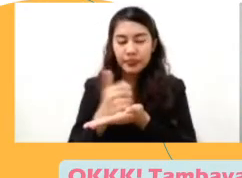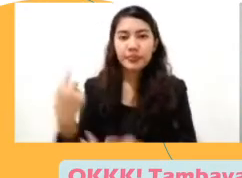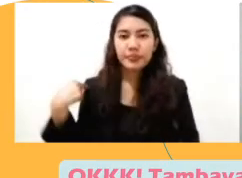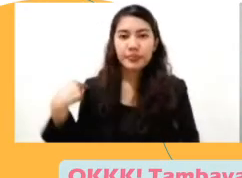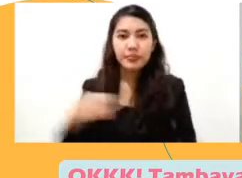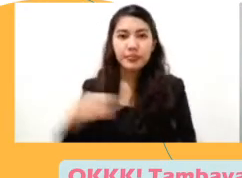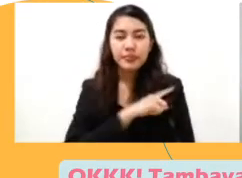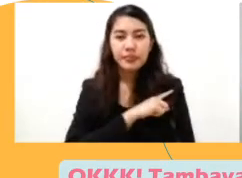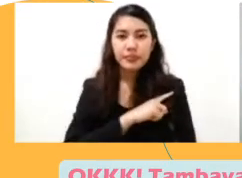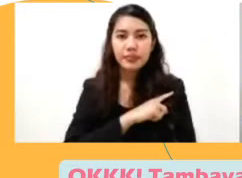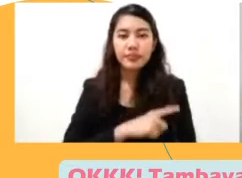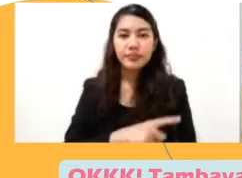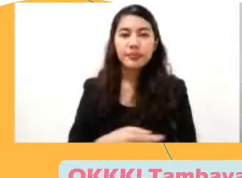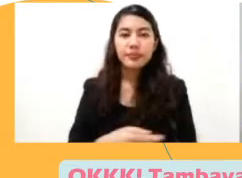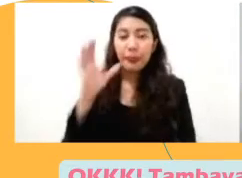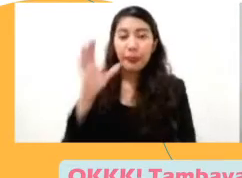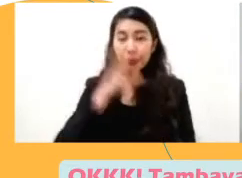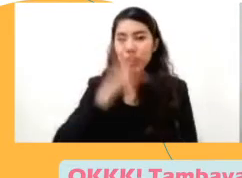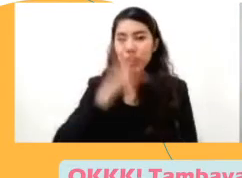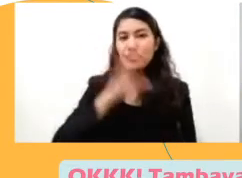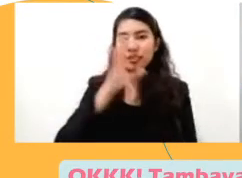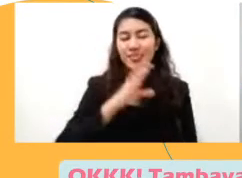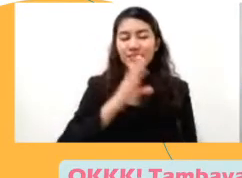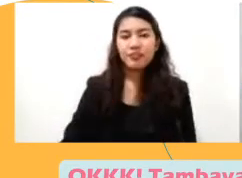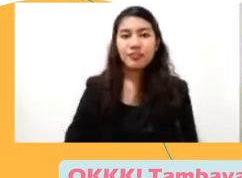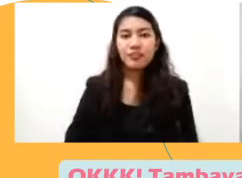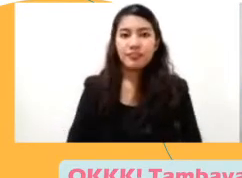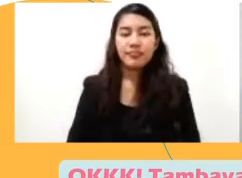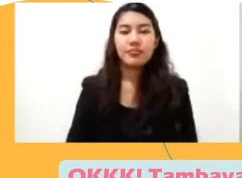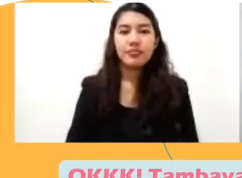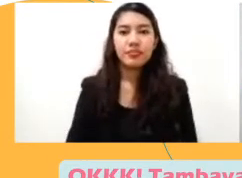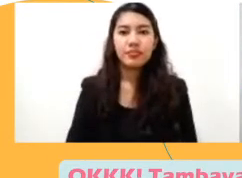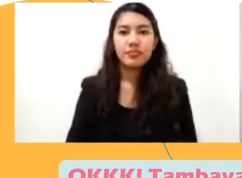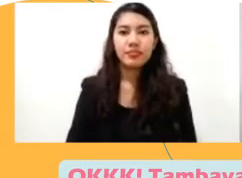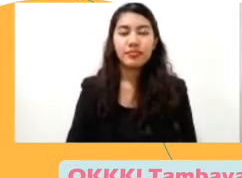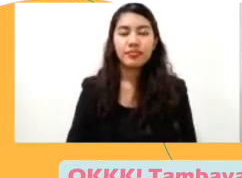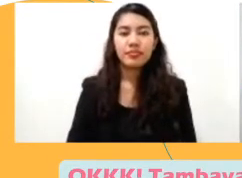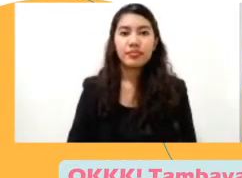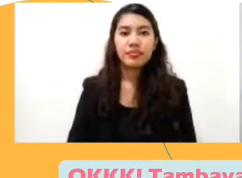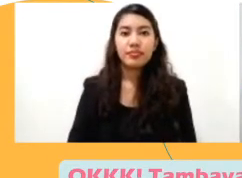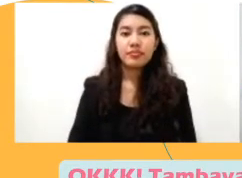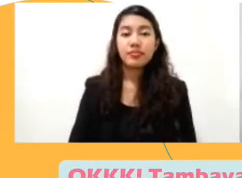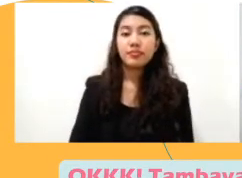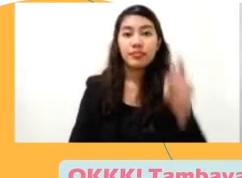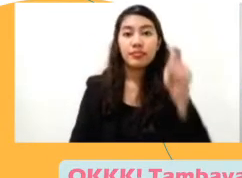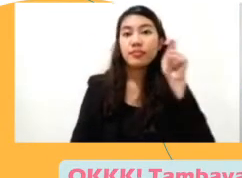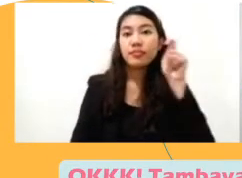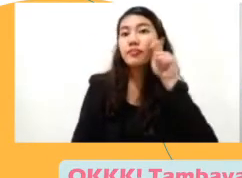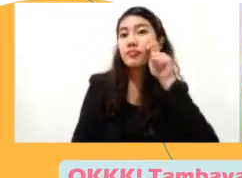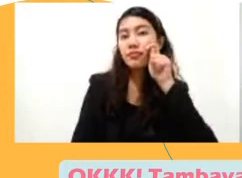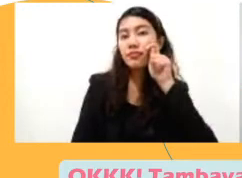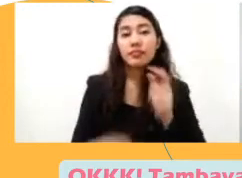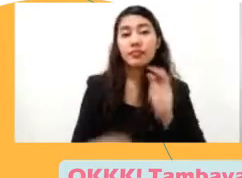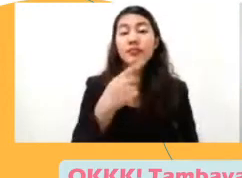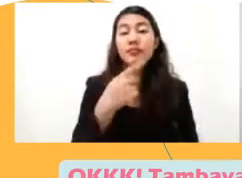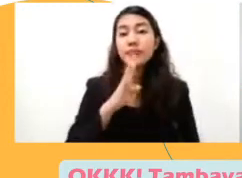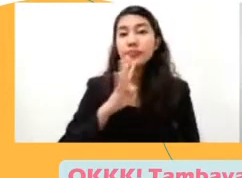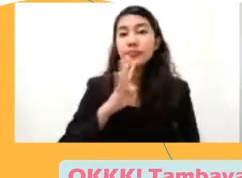na hahanapin lang natin sila. Ayan. Ako gusto kong sabihin